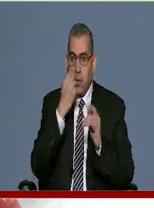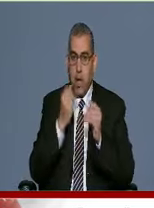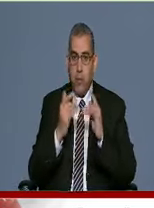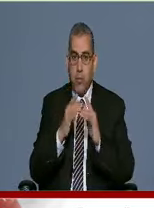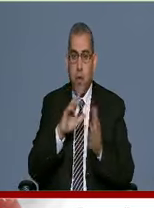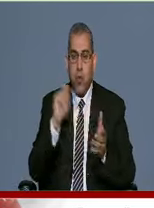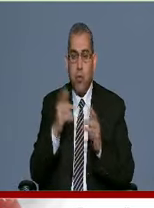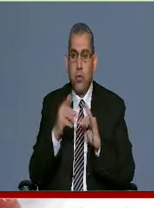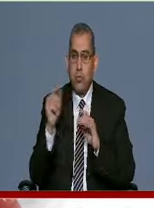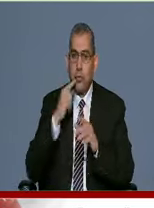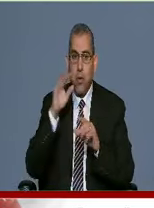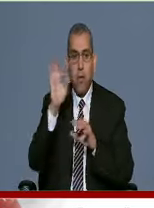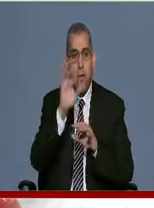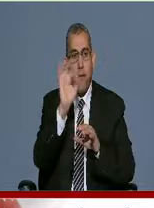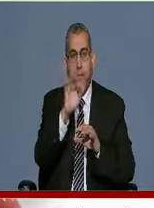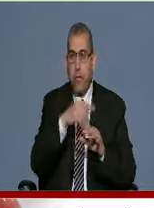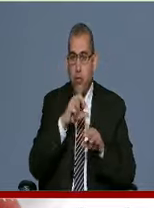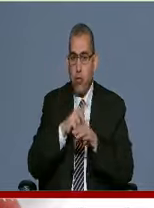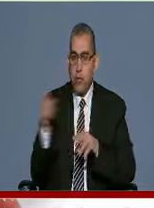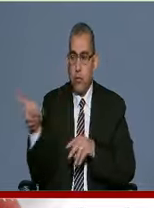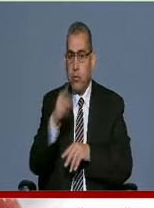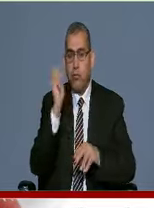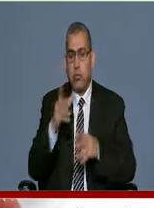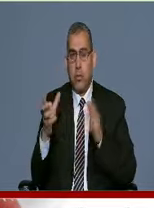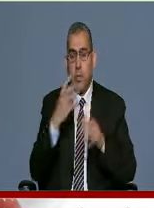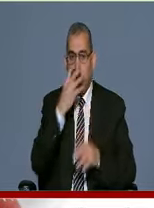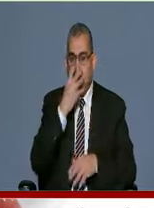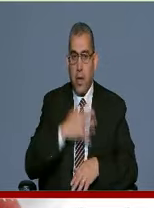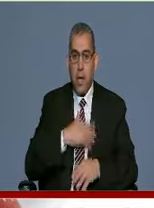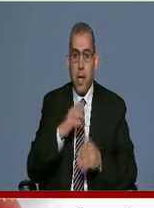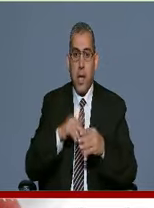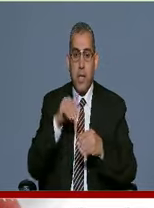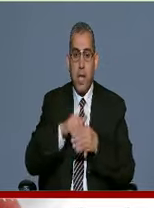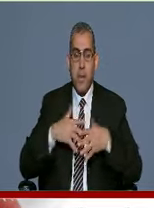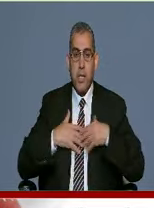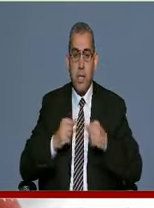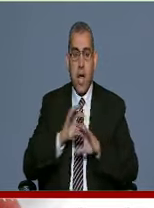اسرع وقت في اقرب مستشفى. منظومه التامين الصحي كلها فندم